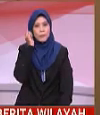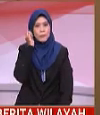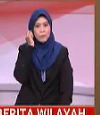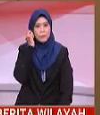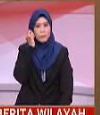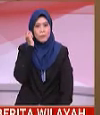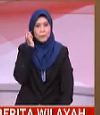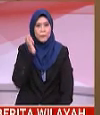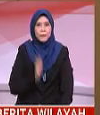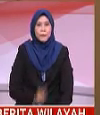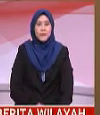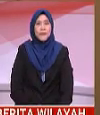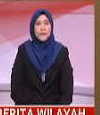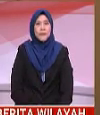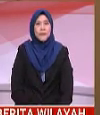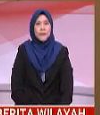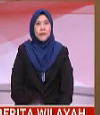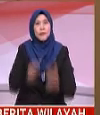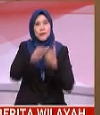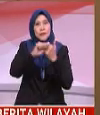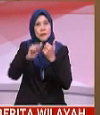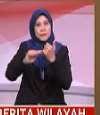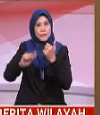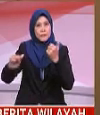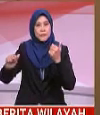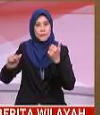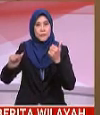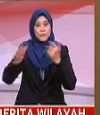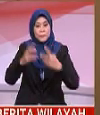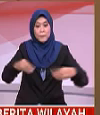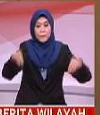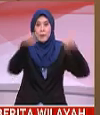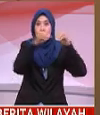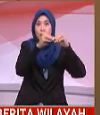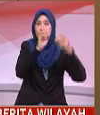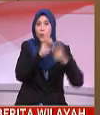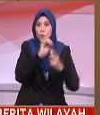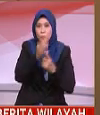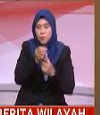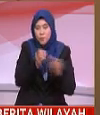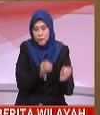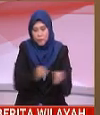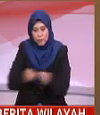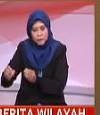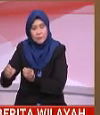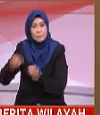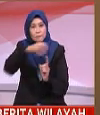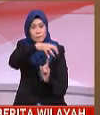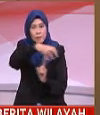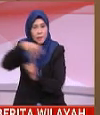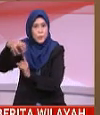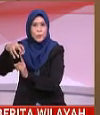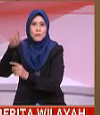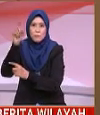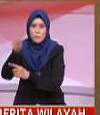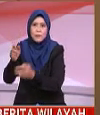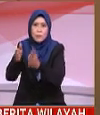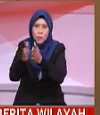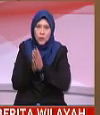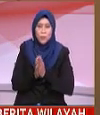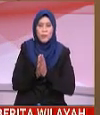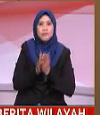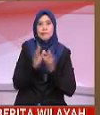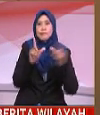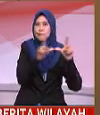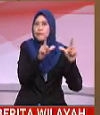Ya, jawatan kuasa masjid ataupun penganjur apa bazar Ramadan tu yang kena mohon KMDI. Dia yang itu kita